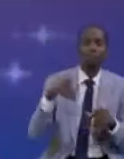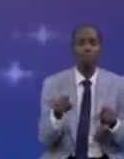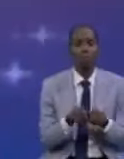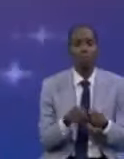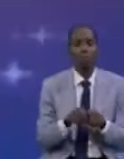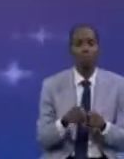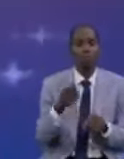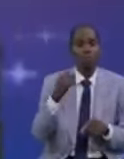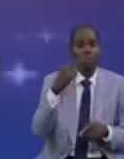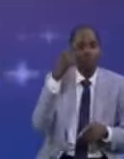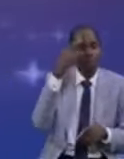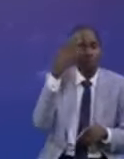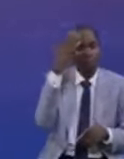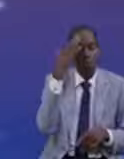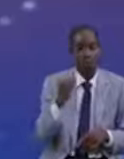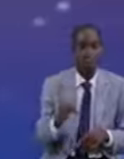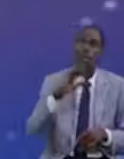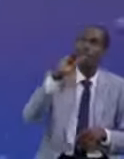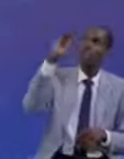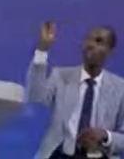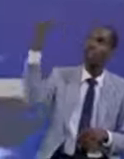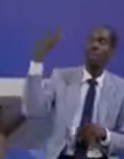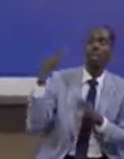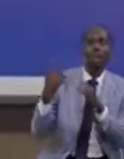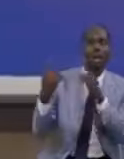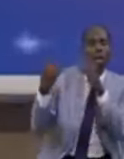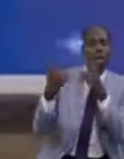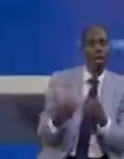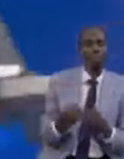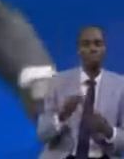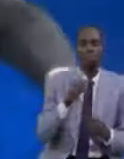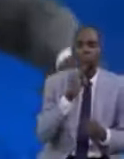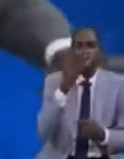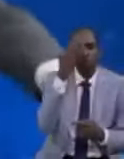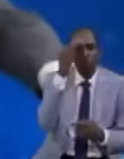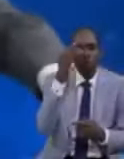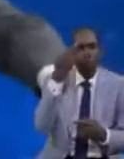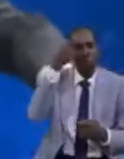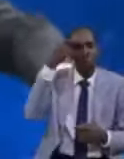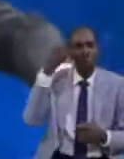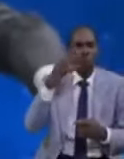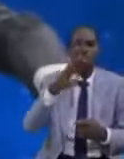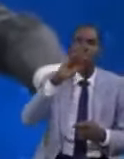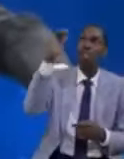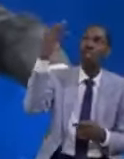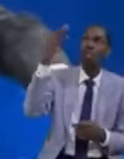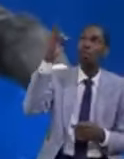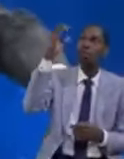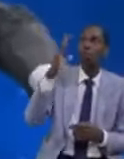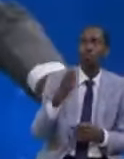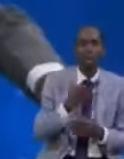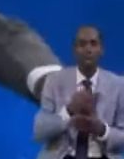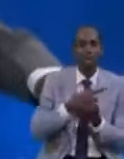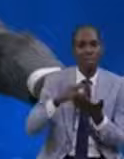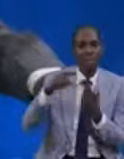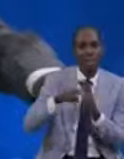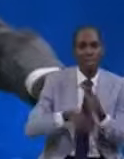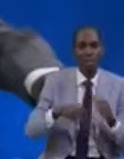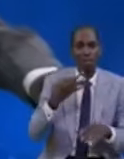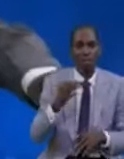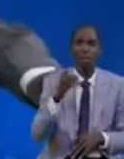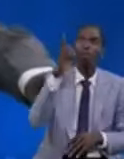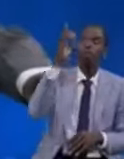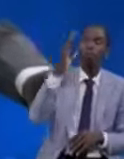la grâce vient c'est pour que la grâce de Dieu et la justice de Dieu et la nouvelle vie